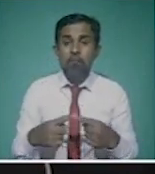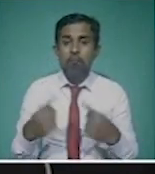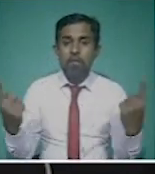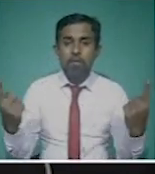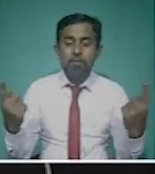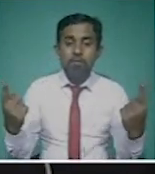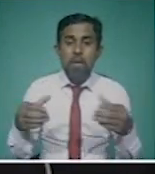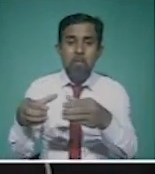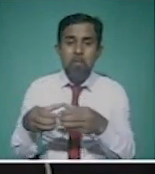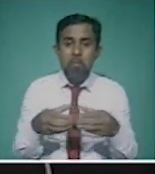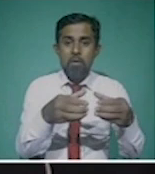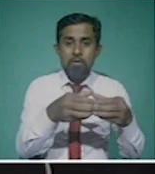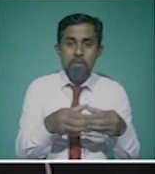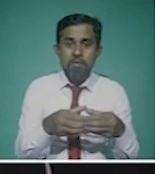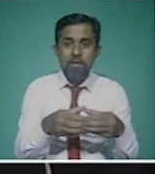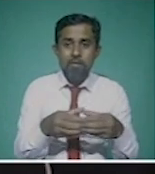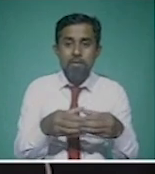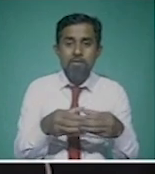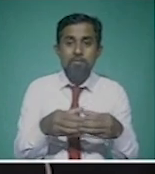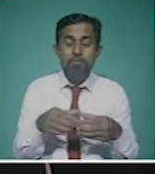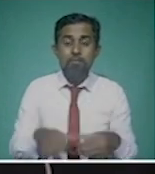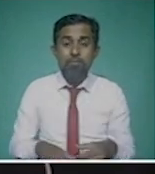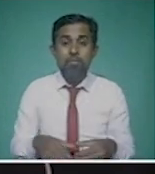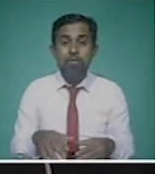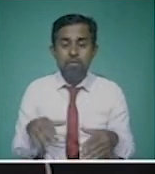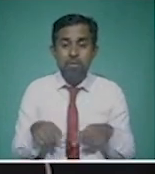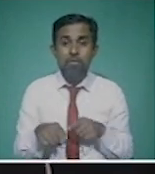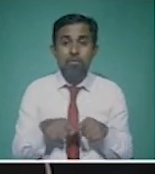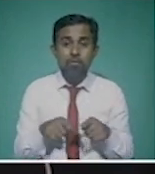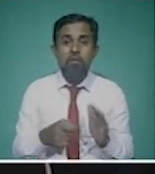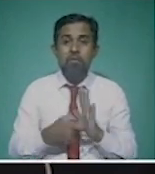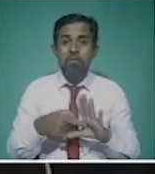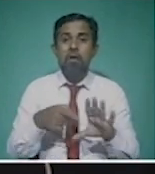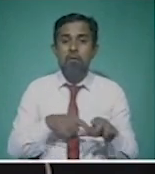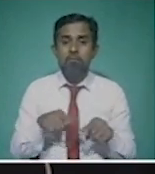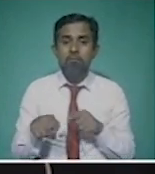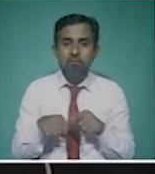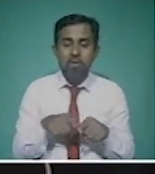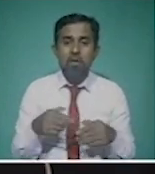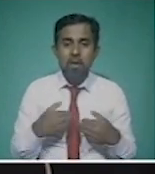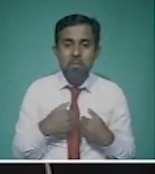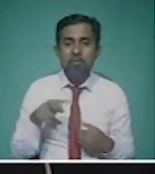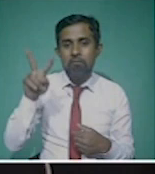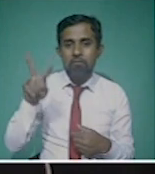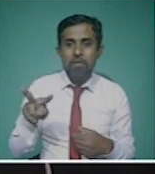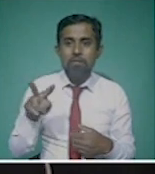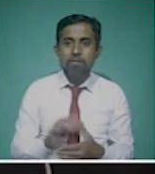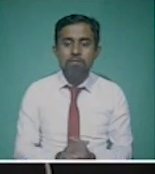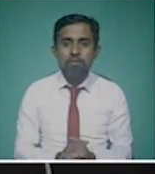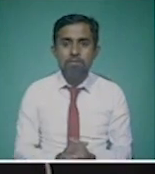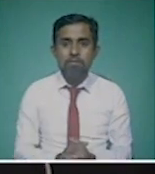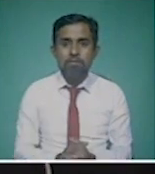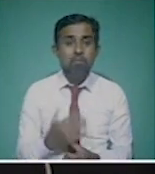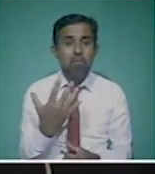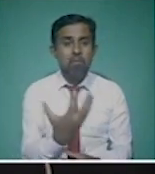தீர்வுகளை காண்பார்கள் என்பதில் நாங்கள் நம்பிக்கையோடு இருக்கிறோம் எனவே ஒரு தீர்வு வருகின்ற போது பிரச்சனைக்கான தீர்வு